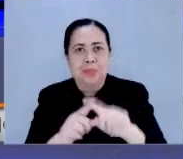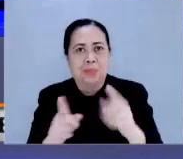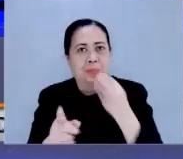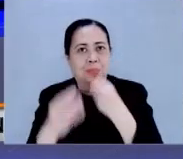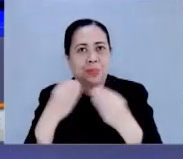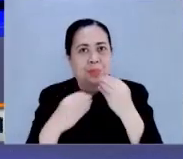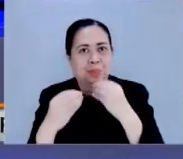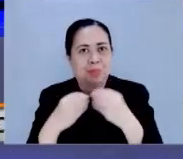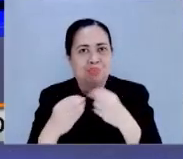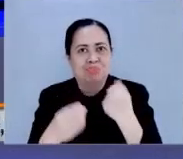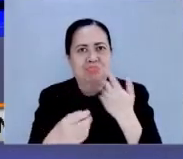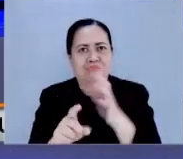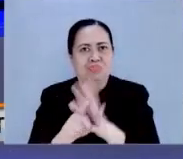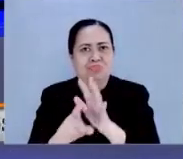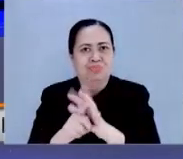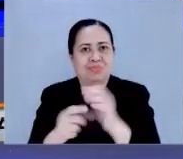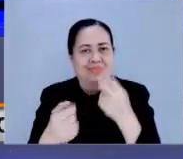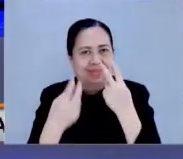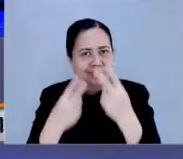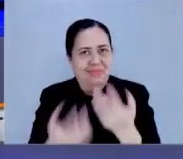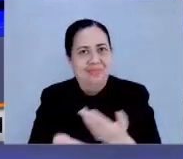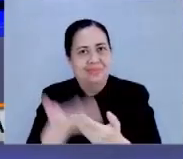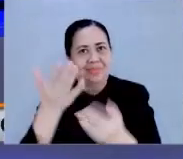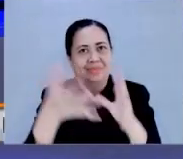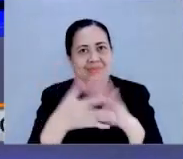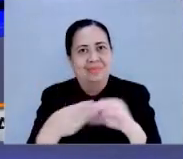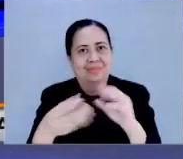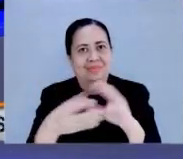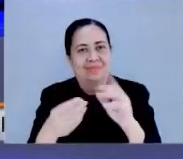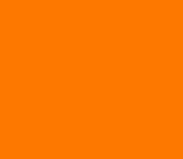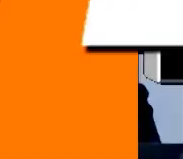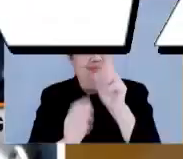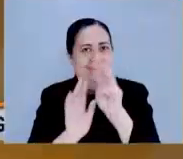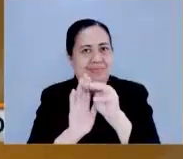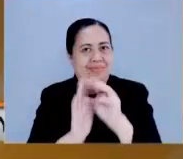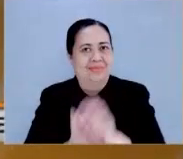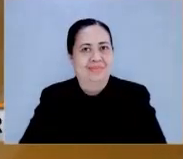ang napagtripan. Silipin natin sa kwento sang minuto.